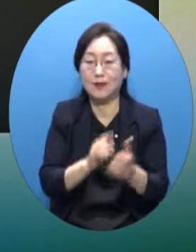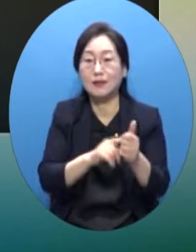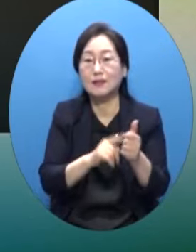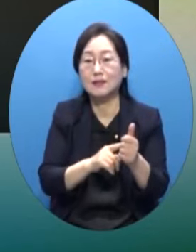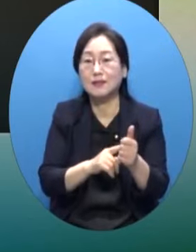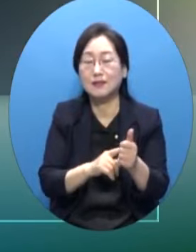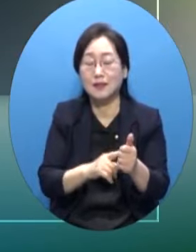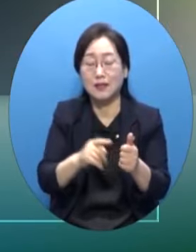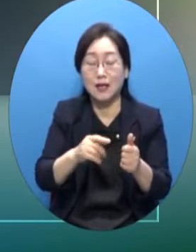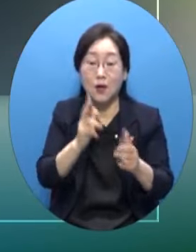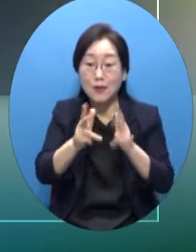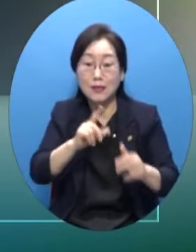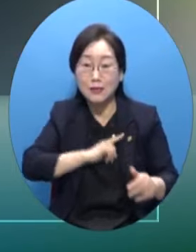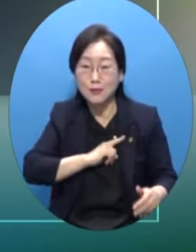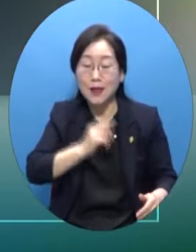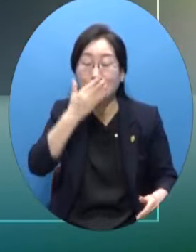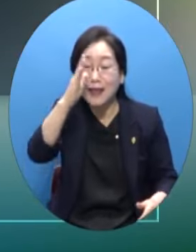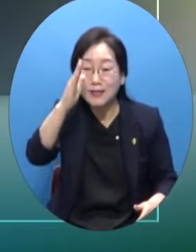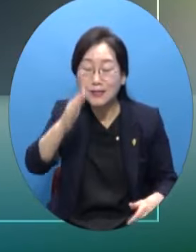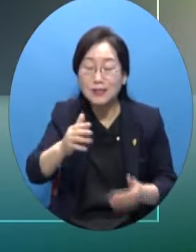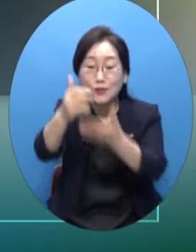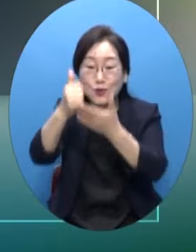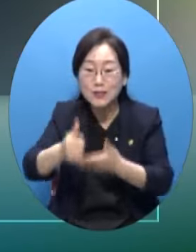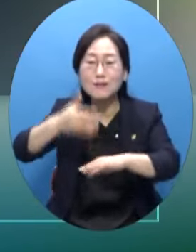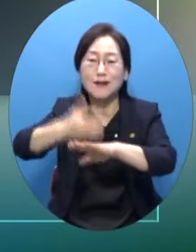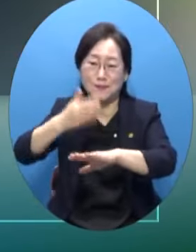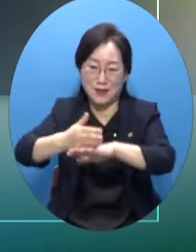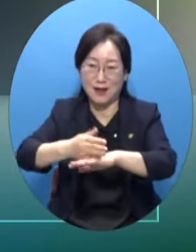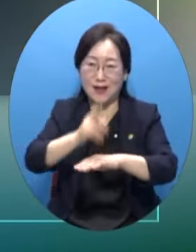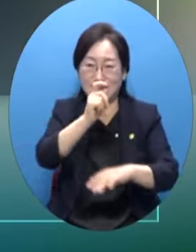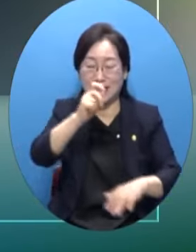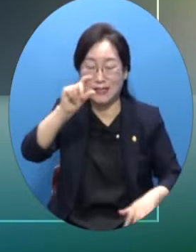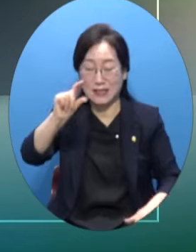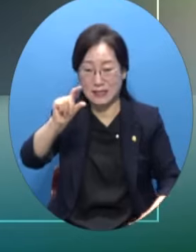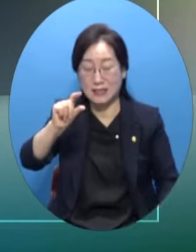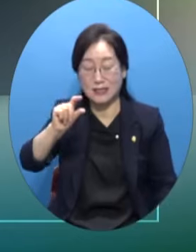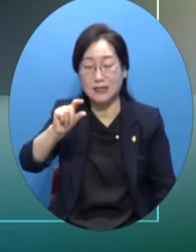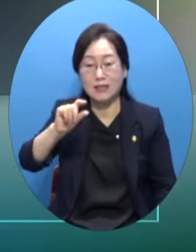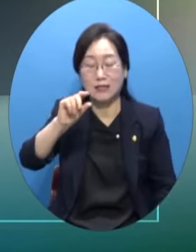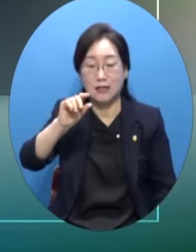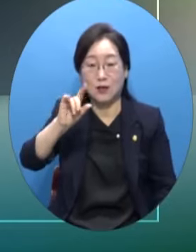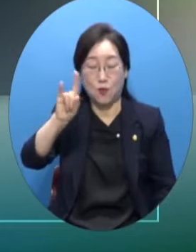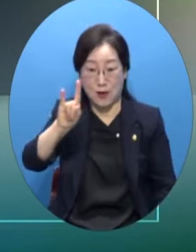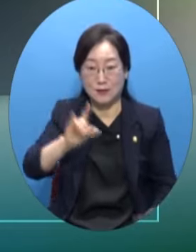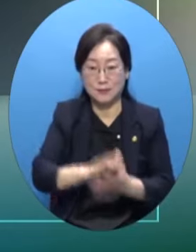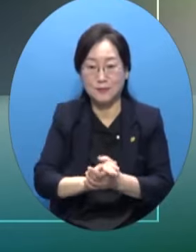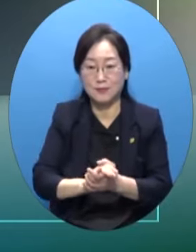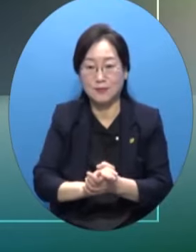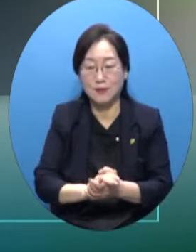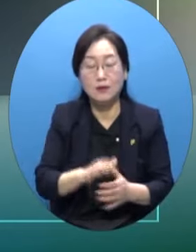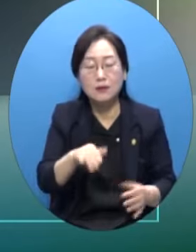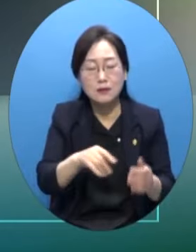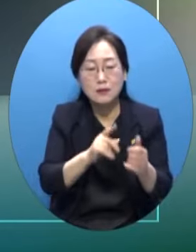TGY입니다. Thanks God and You입니다. 하나님과 고객에게 감사한다는 뜻입니다. 어린 시절 너무나 힘들고